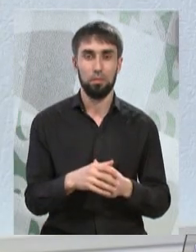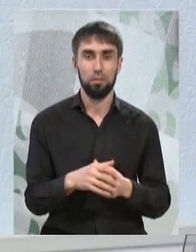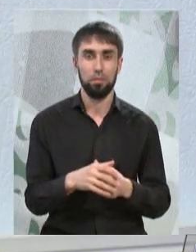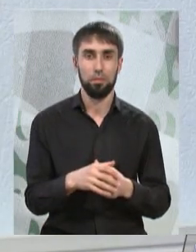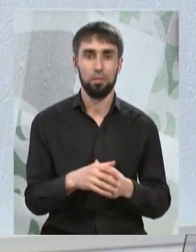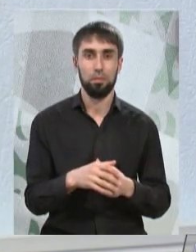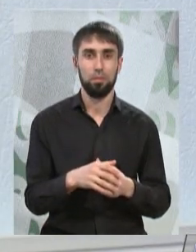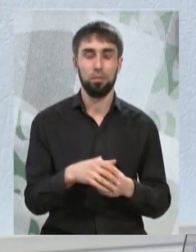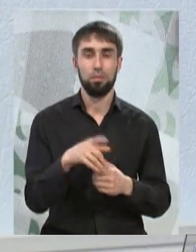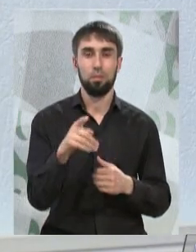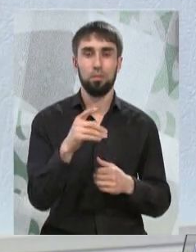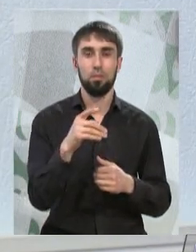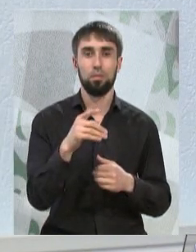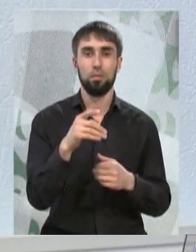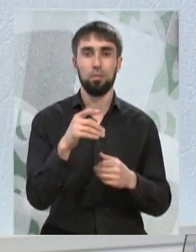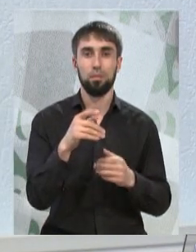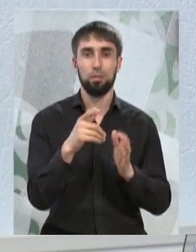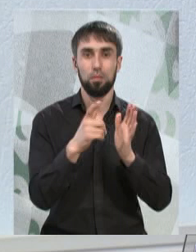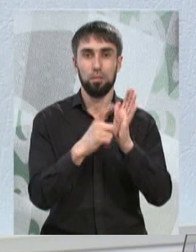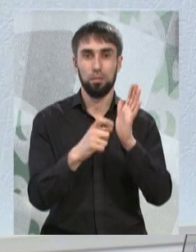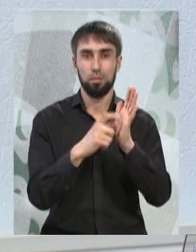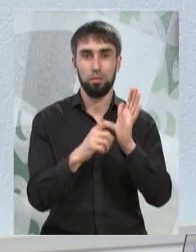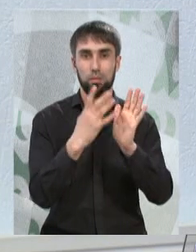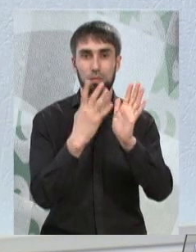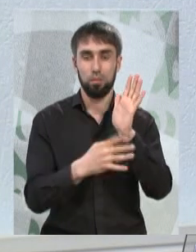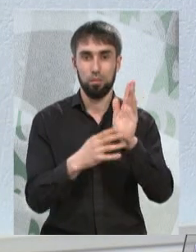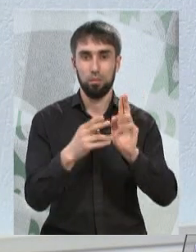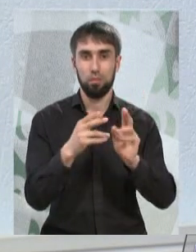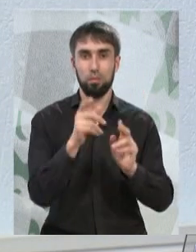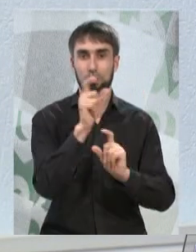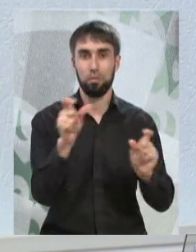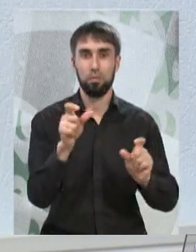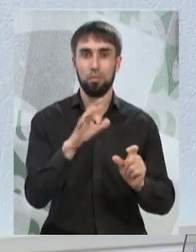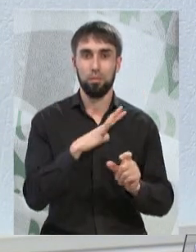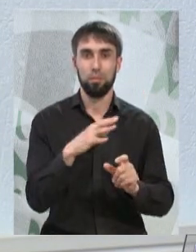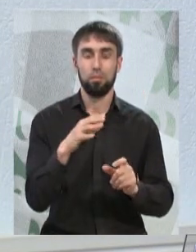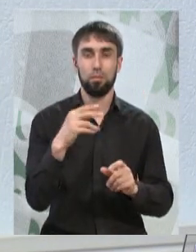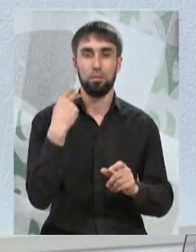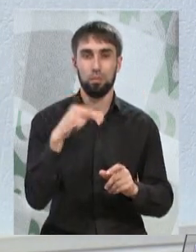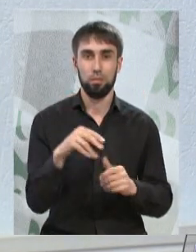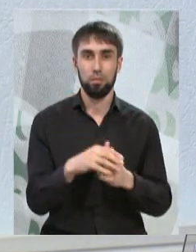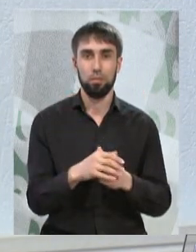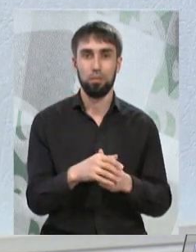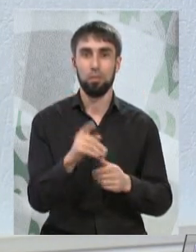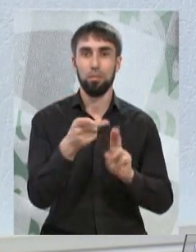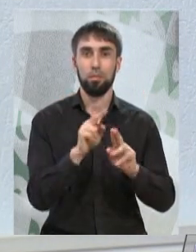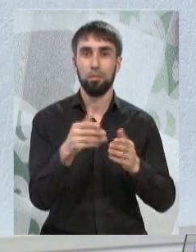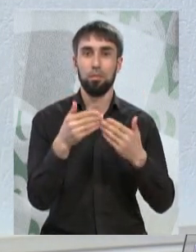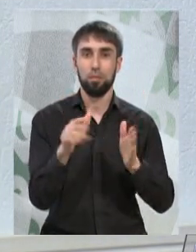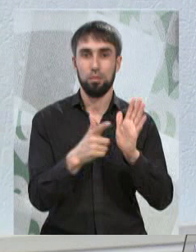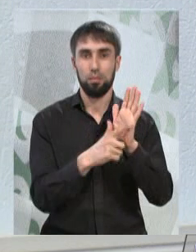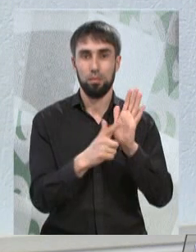Осуждено 790 человек, это 85 человек от общего количества осужденных. Оправдано 7 человек,